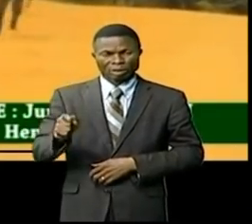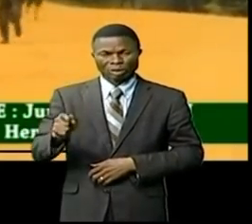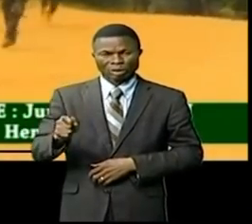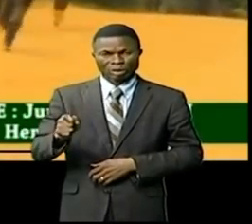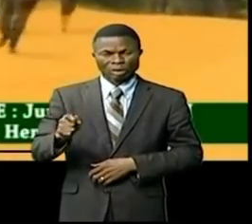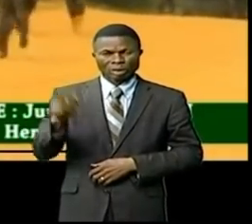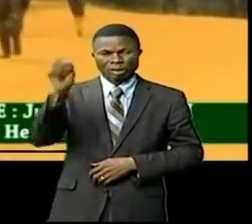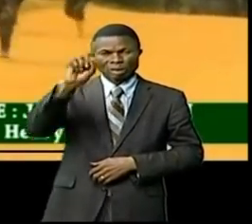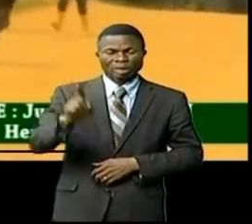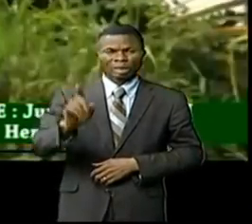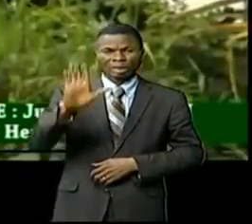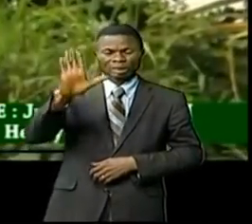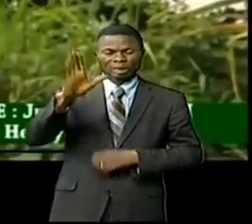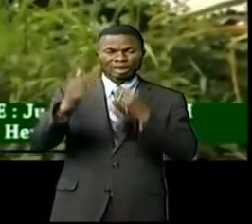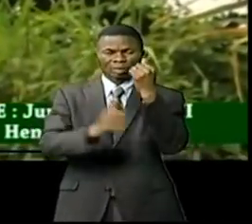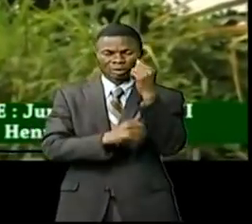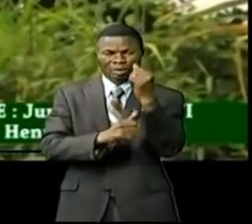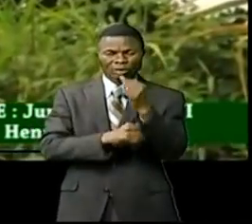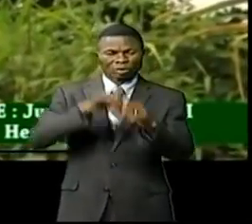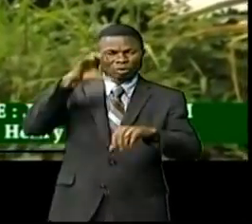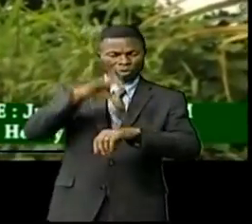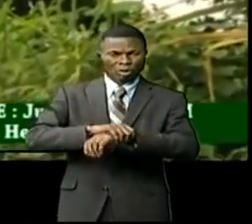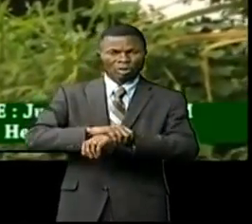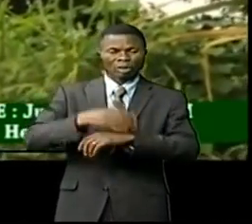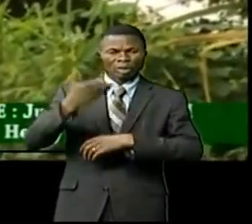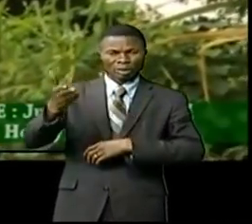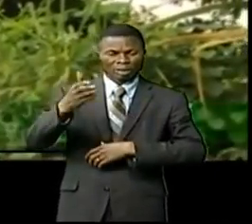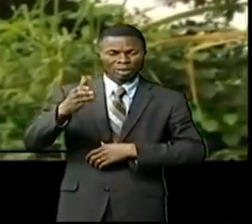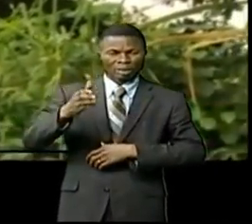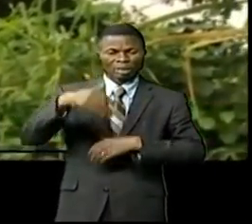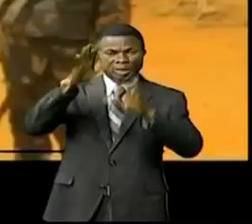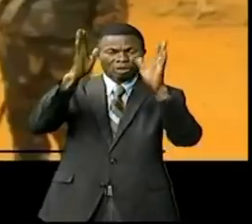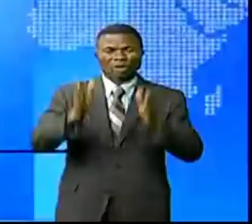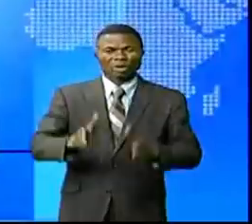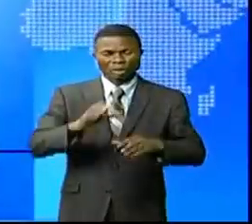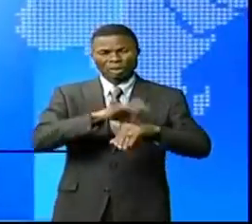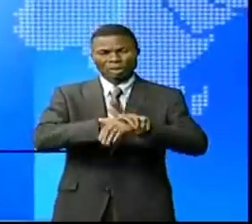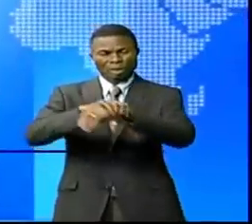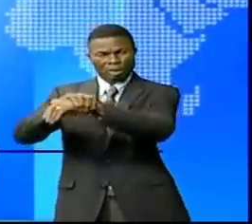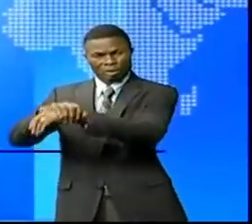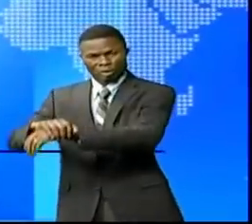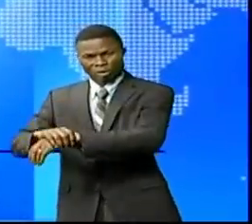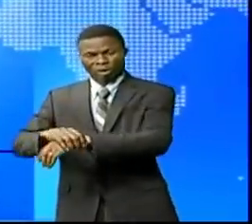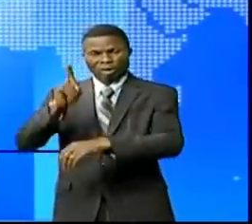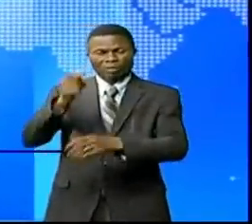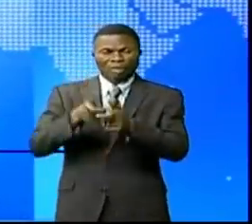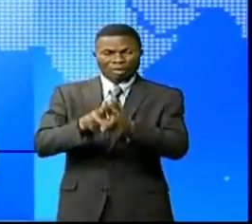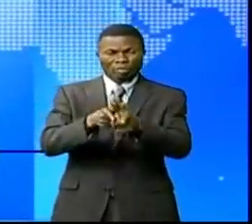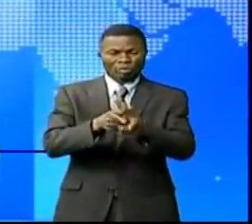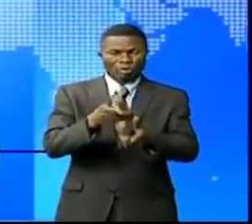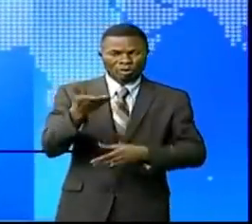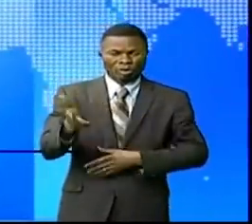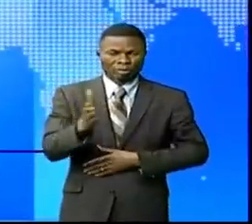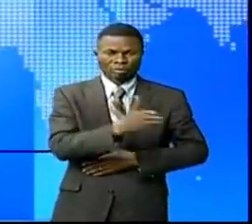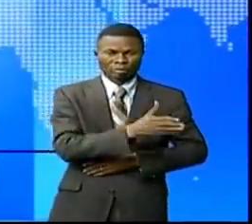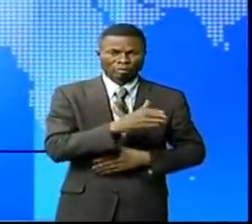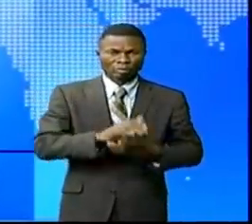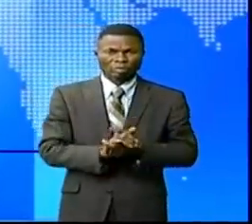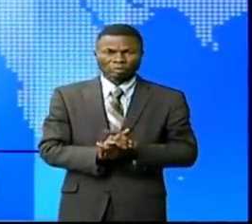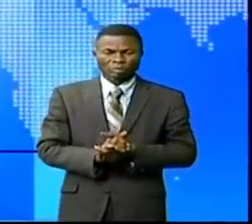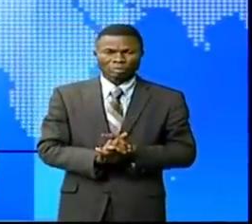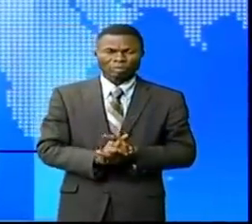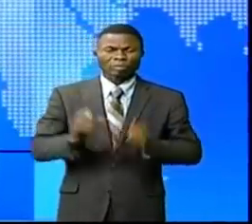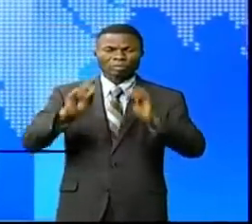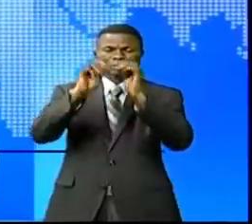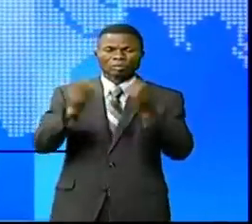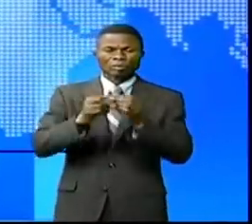35 éléments de ces groupes armés étrangers se sont rendus au FRDC avec 20 armes. Le drone civil est